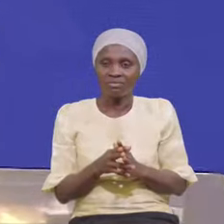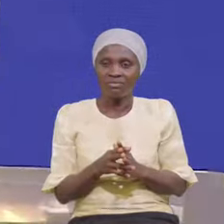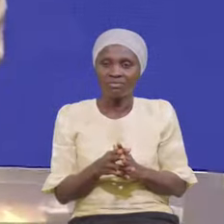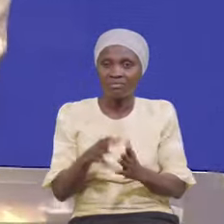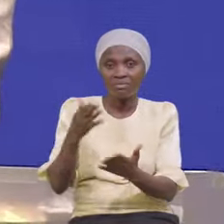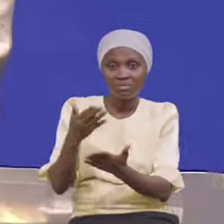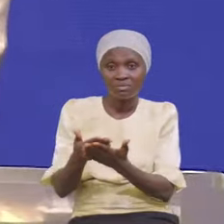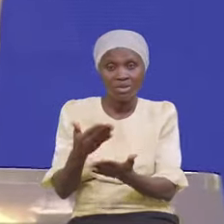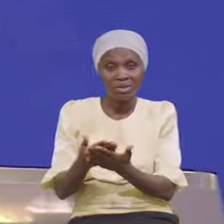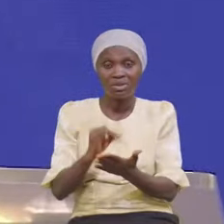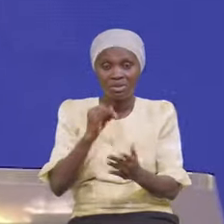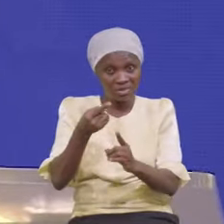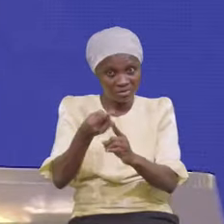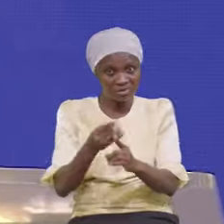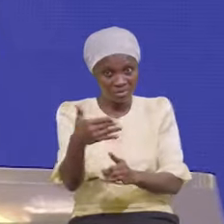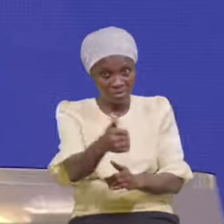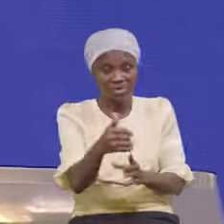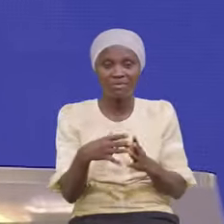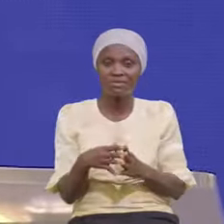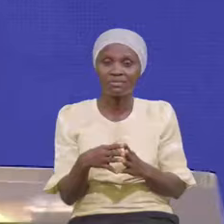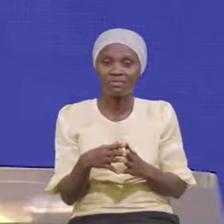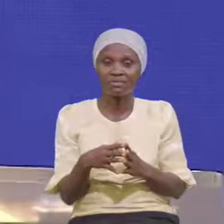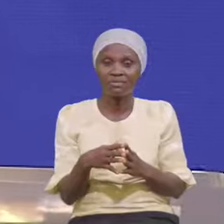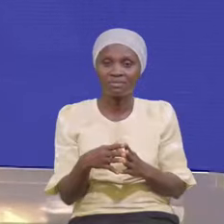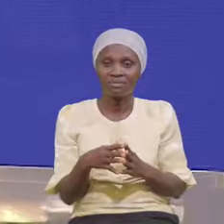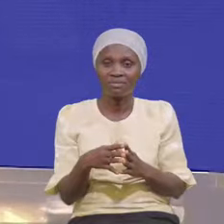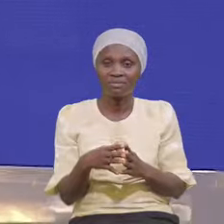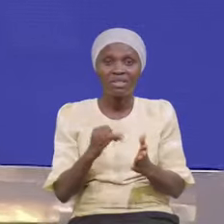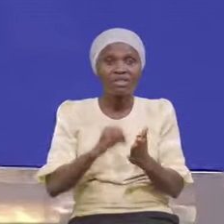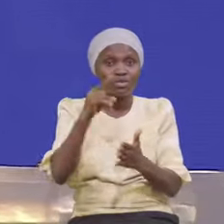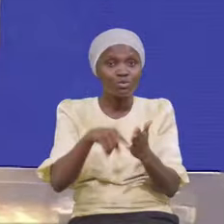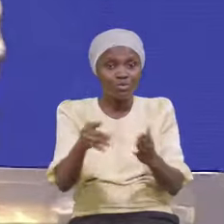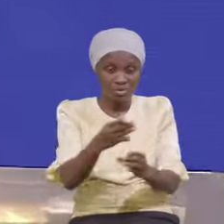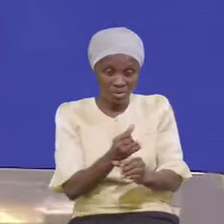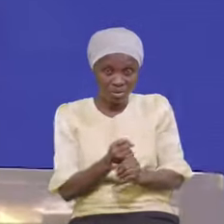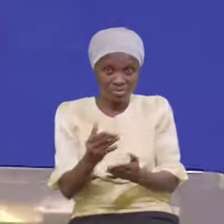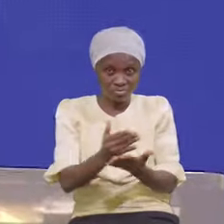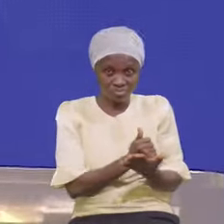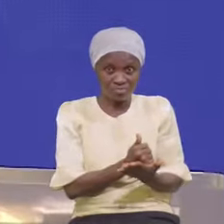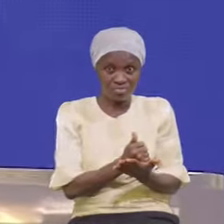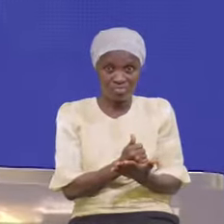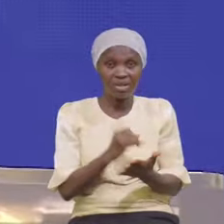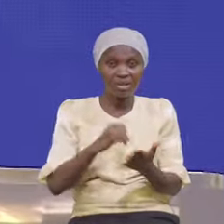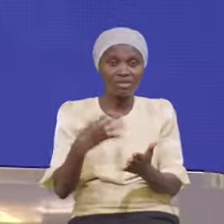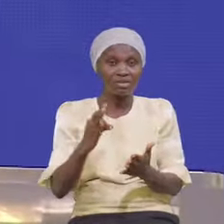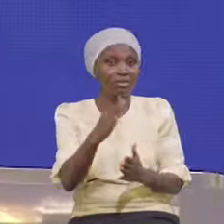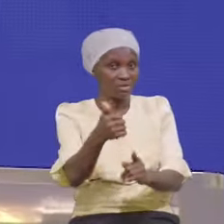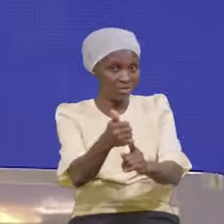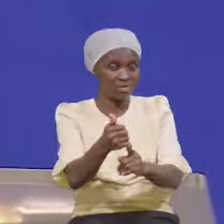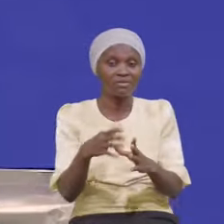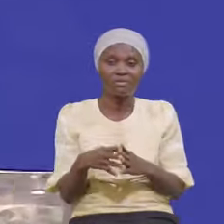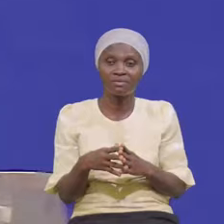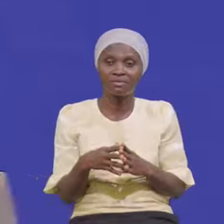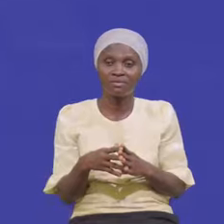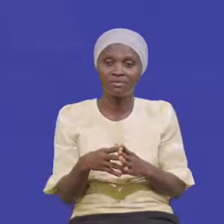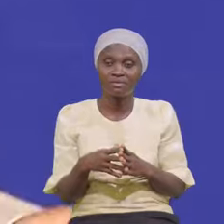Money is of for yourselves. ధనం మీ వలనైనది. It's what you earn. అది మీరు సంపాదించింది. That's of yourself. అది మీకు